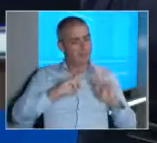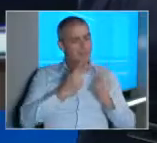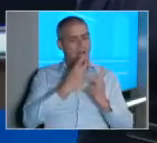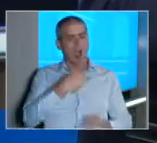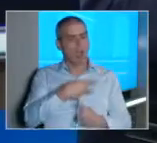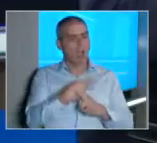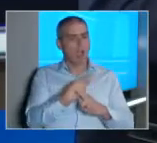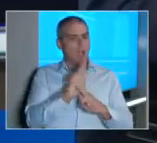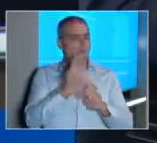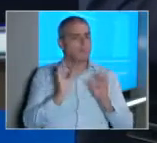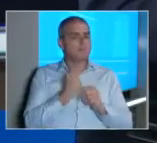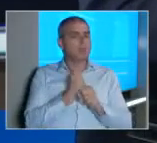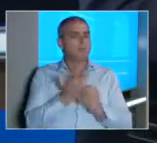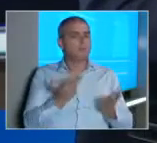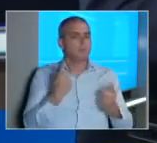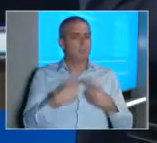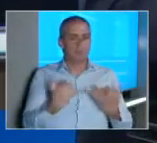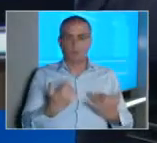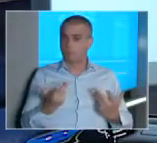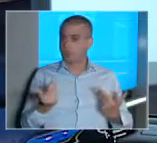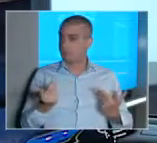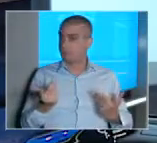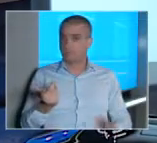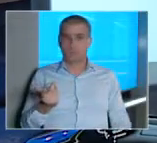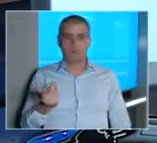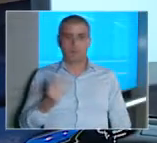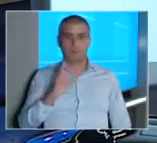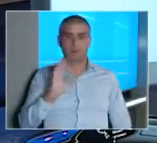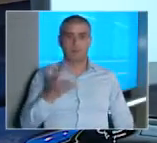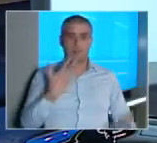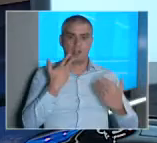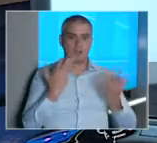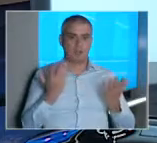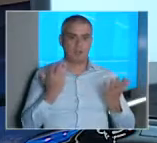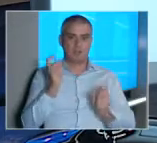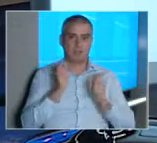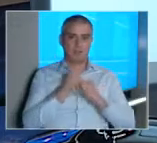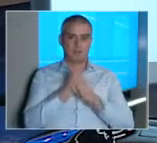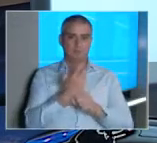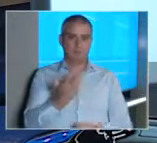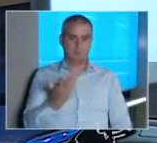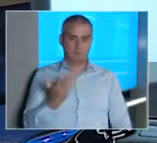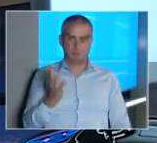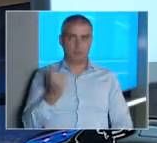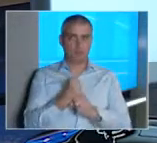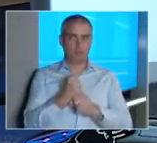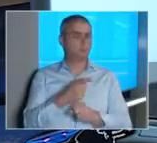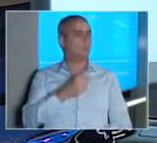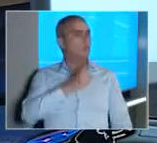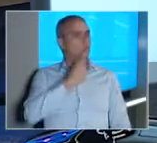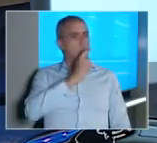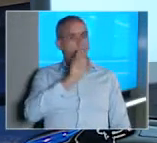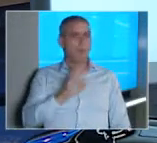פקטו בשינוי החיים והזכויות שלכם? אז רגע, אני רוצה לשאול אתכם שאלה. יכול